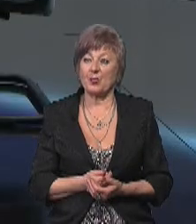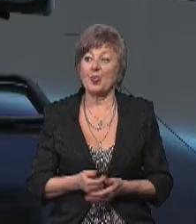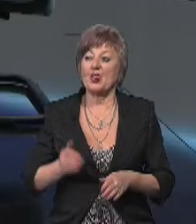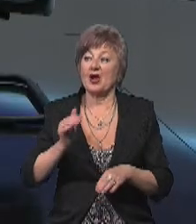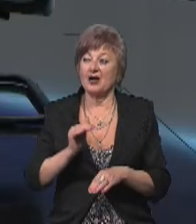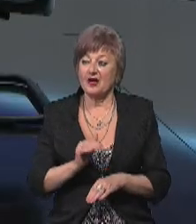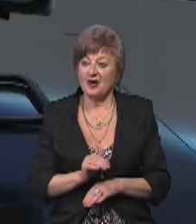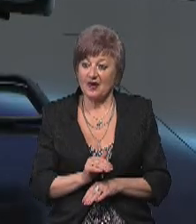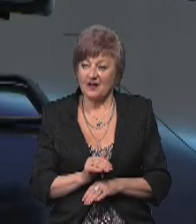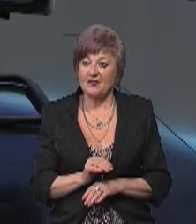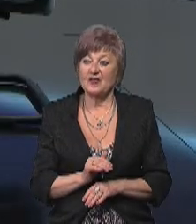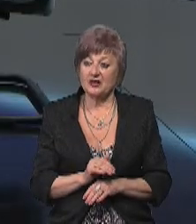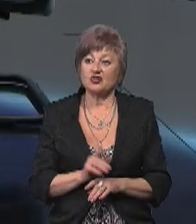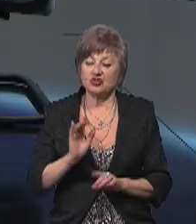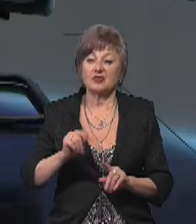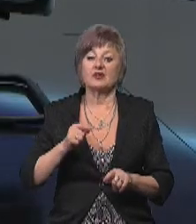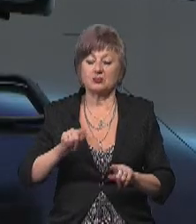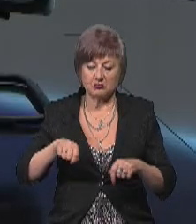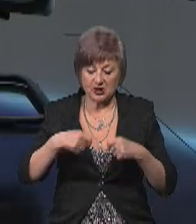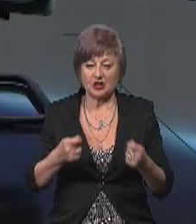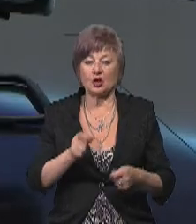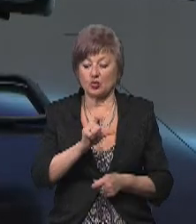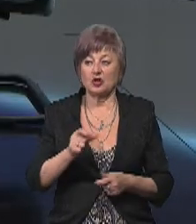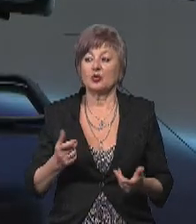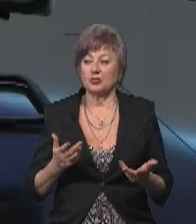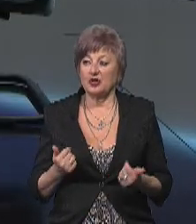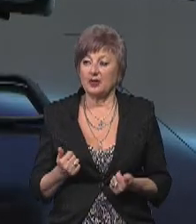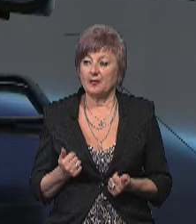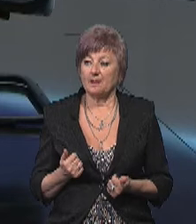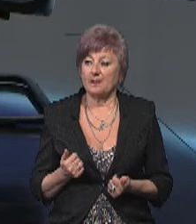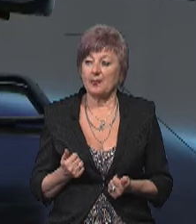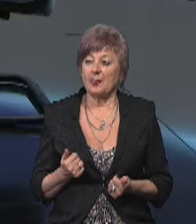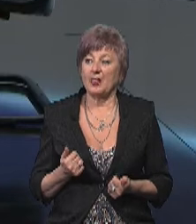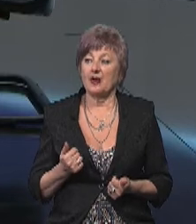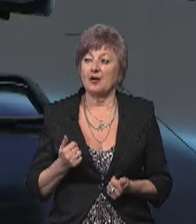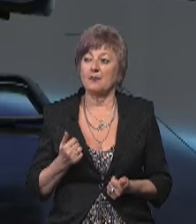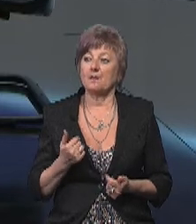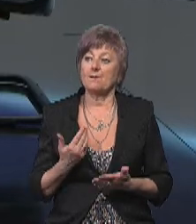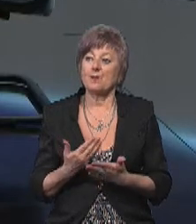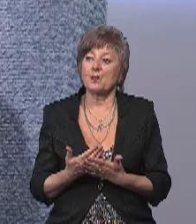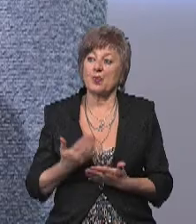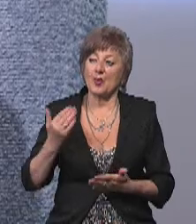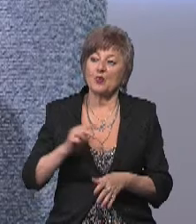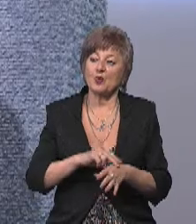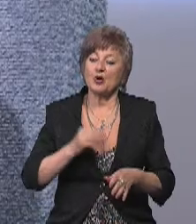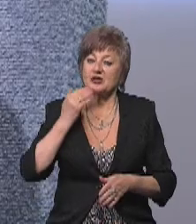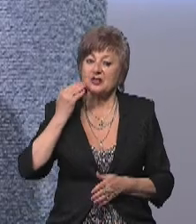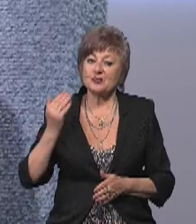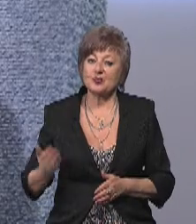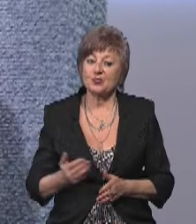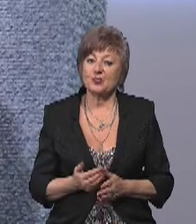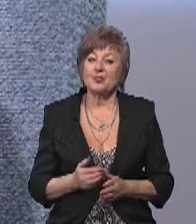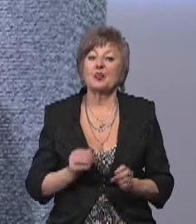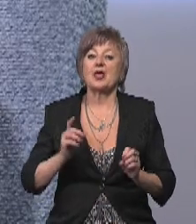фактично вы озброюєте людей, так? Да, да, да. А от у мене до пана поліціянта запитання. А